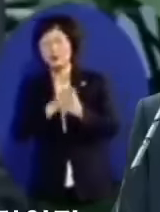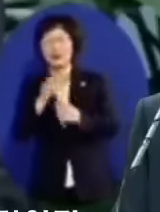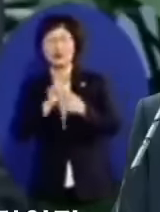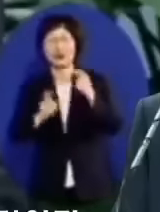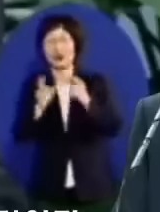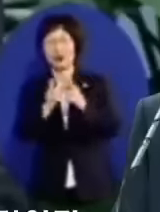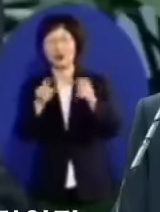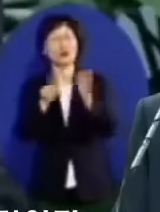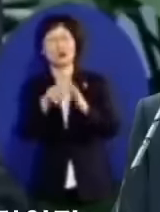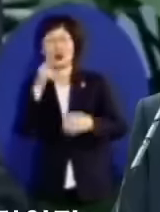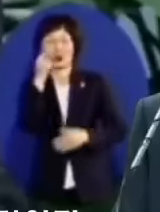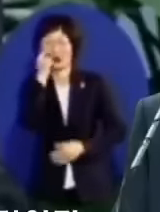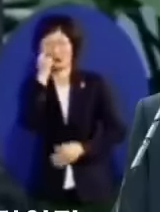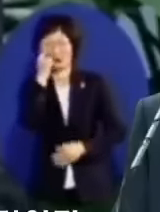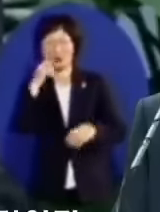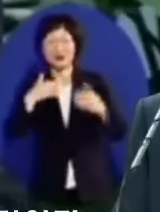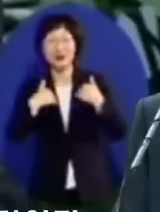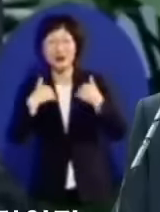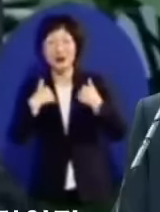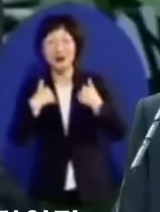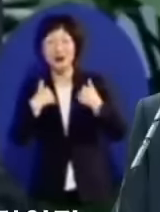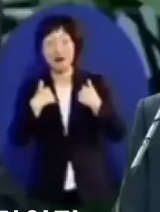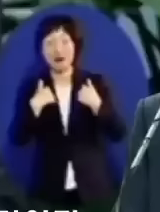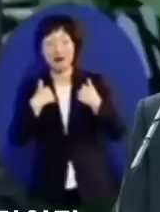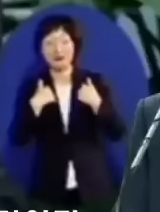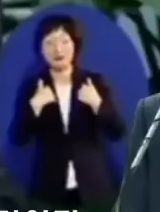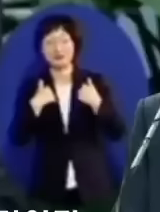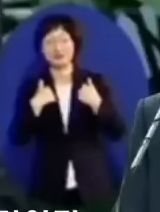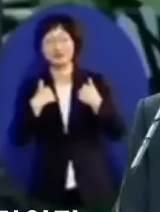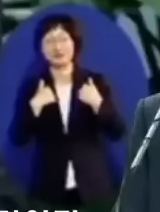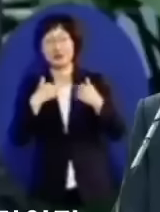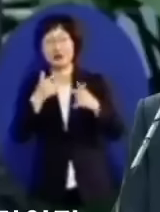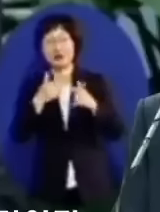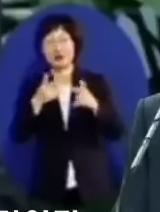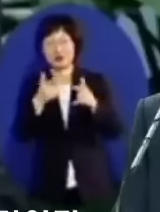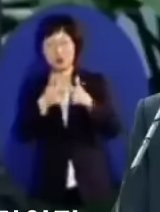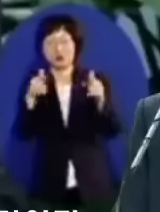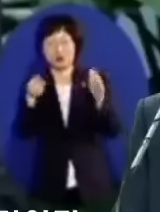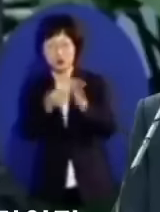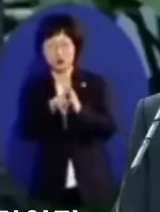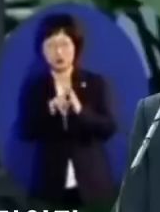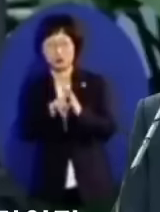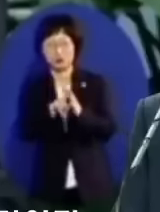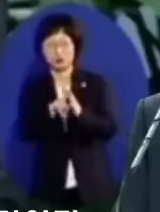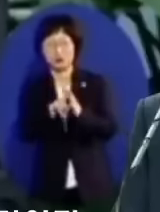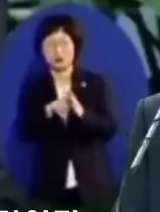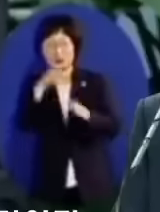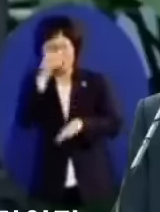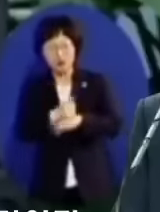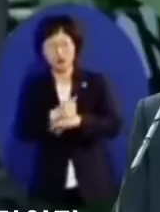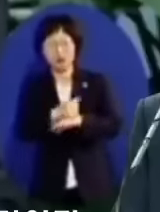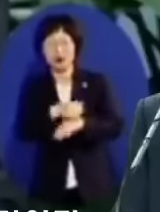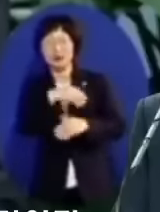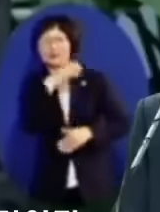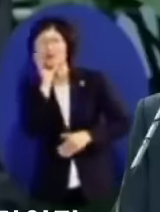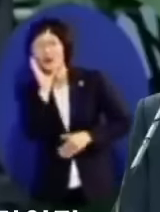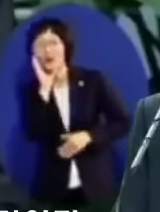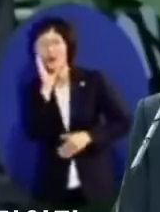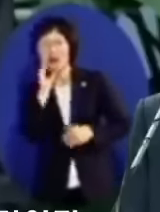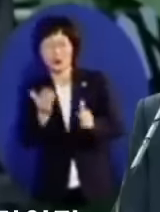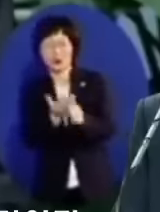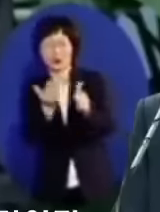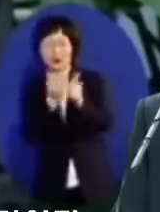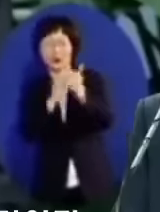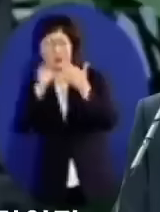없습니다. 내가 나이 늙어서 자식 다 키워놓고 할 일 없을 때 다시 교회